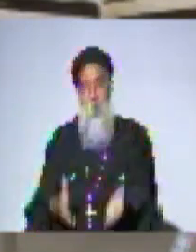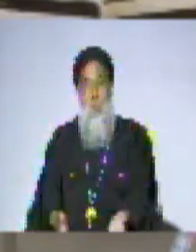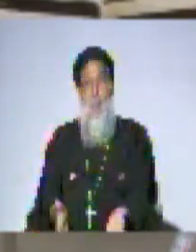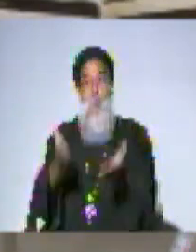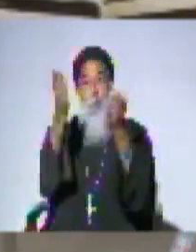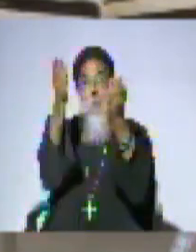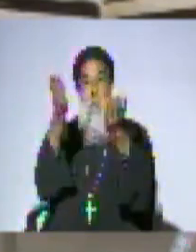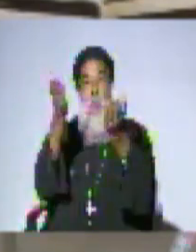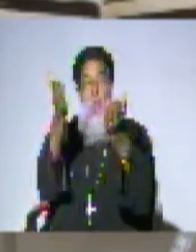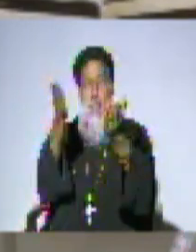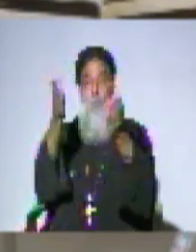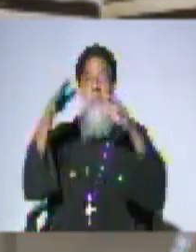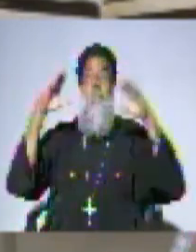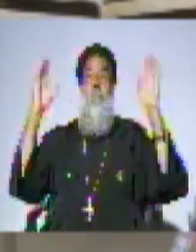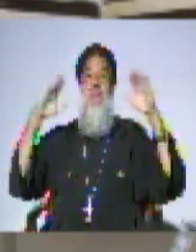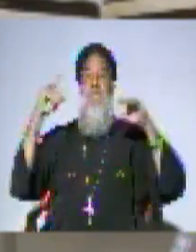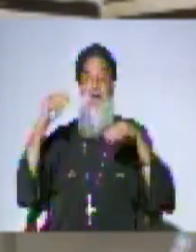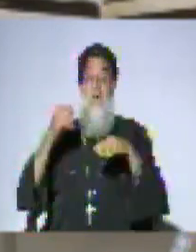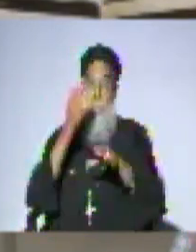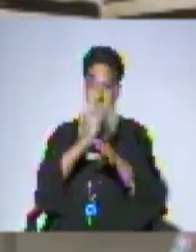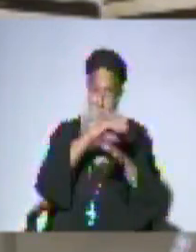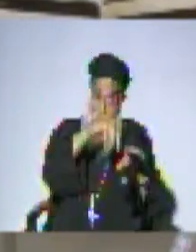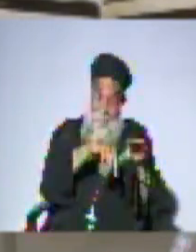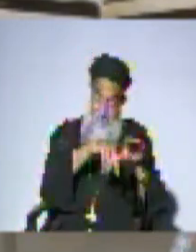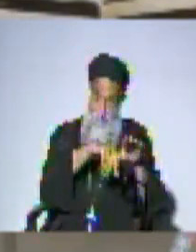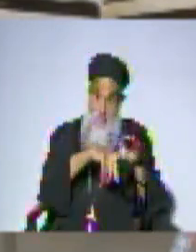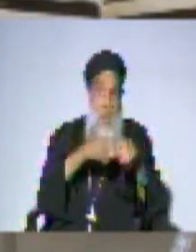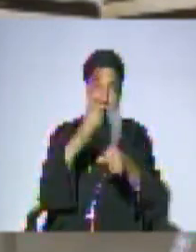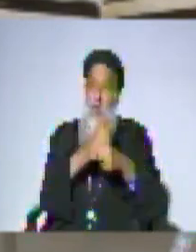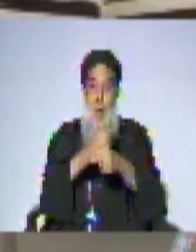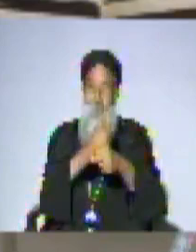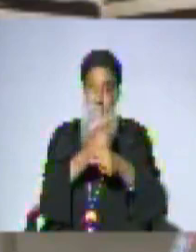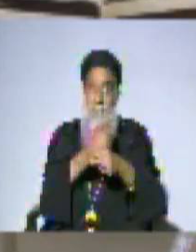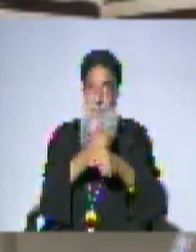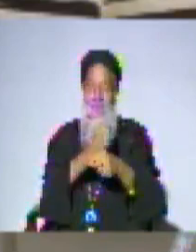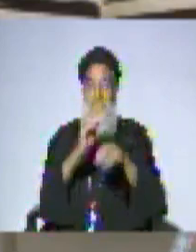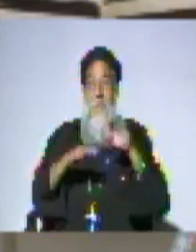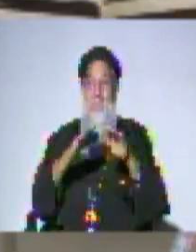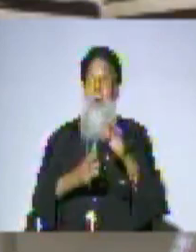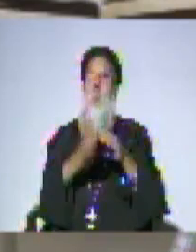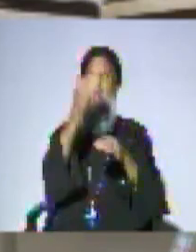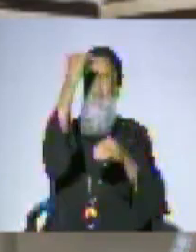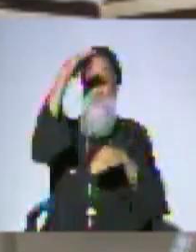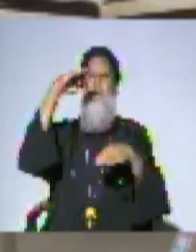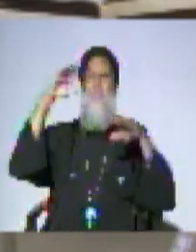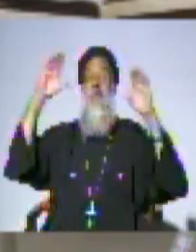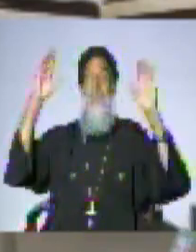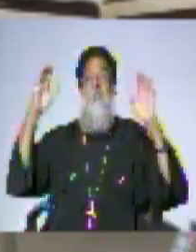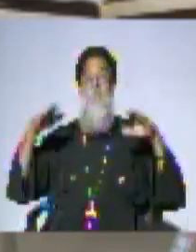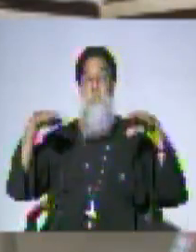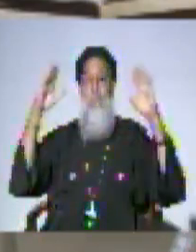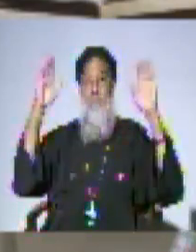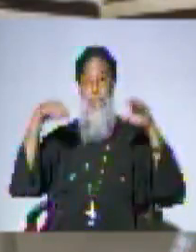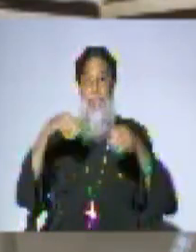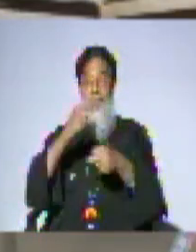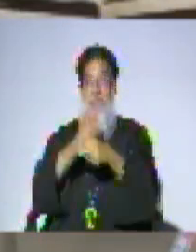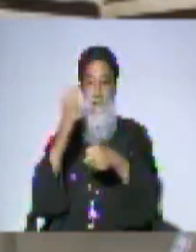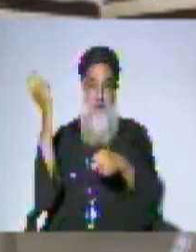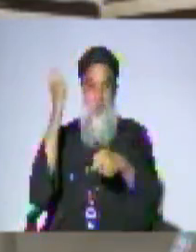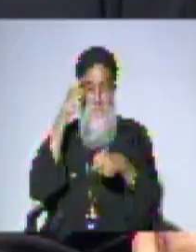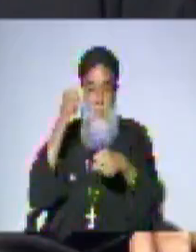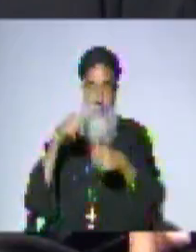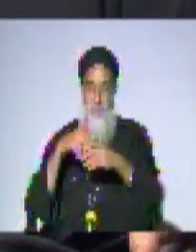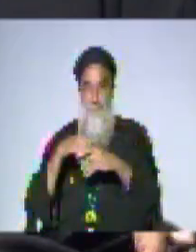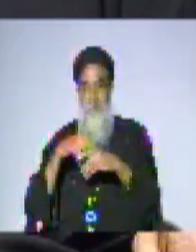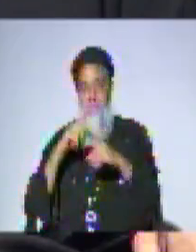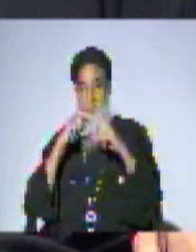زي الملائكة بأجساد روحانية نورانية. طبائع العقلية ده الإنسان يعني. ده الإنسان طبعا